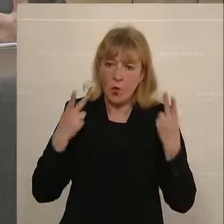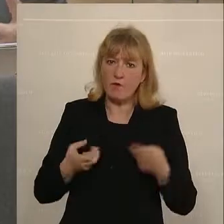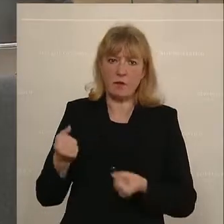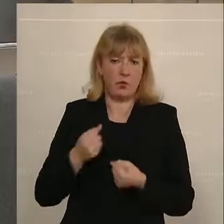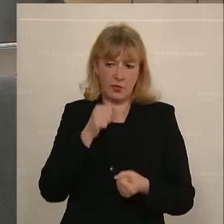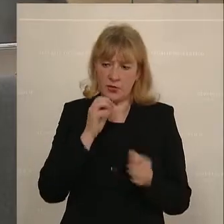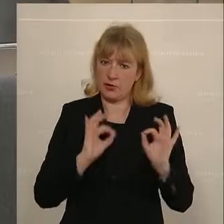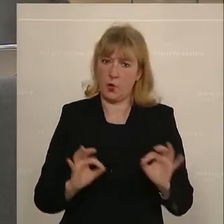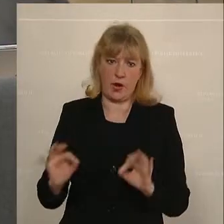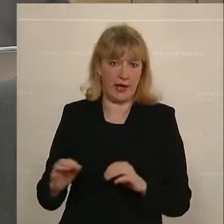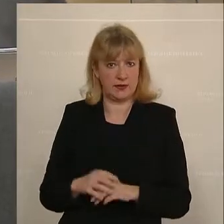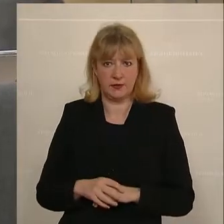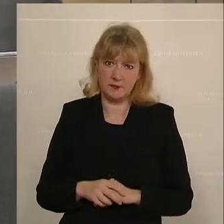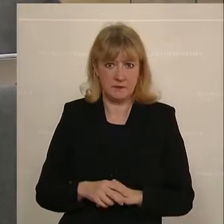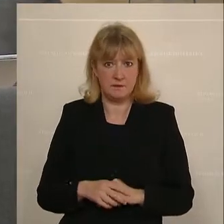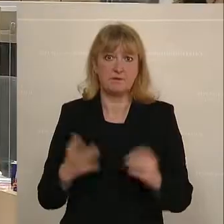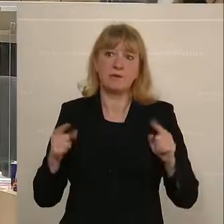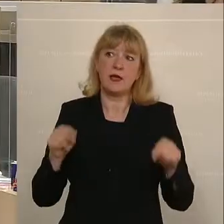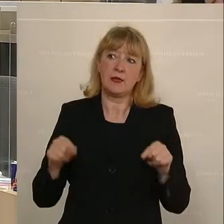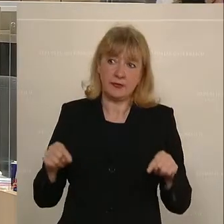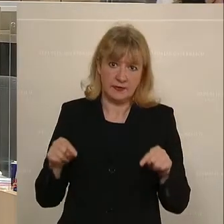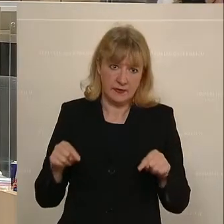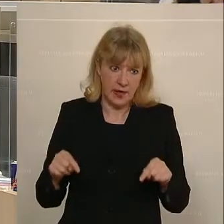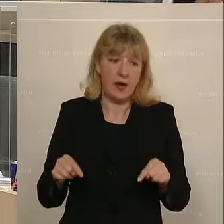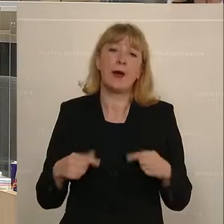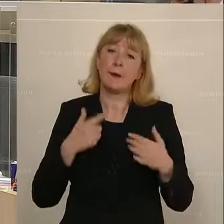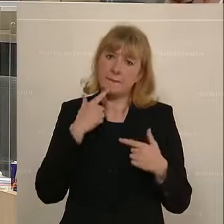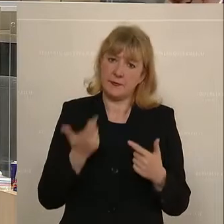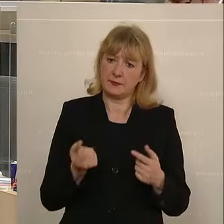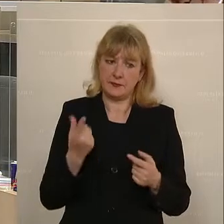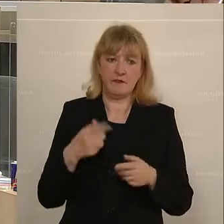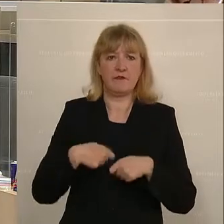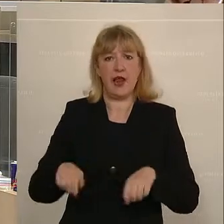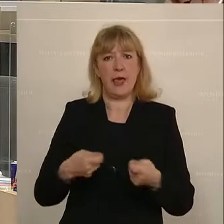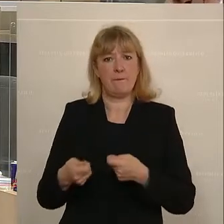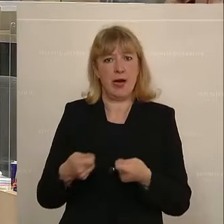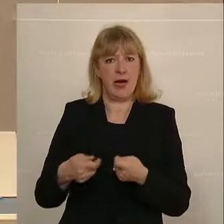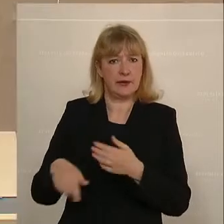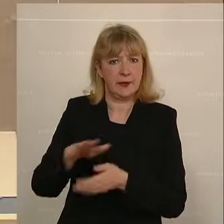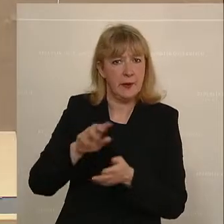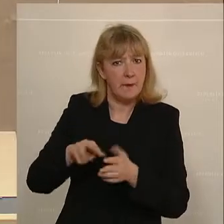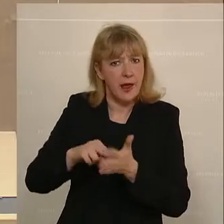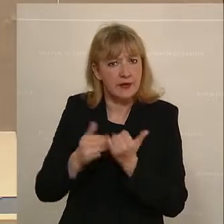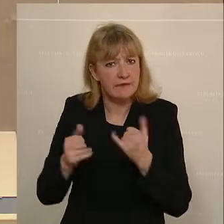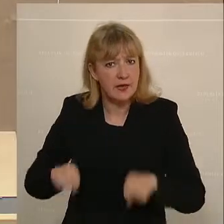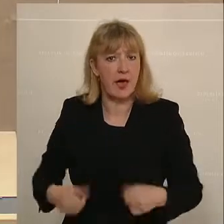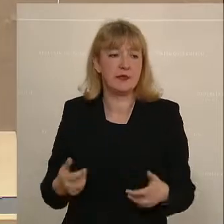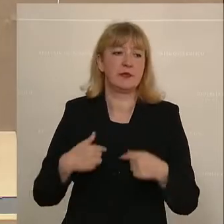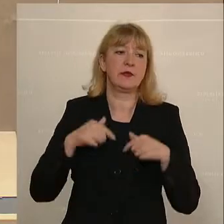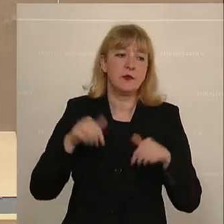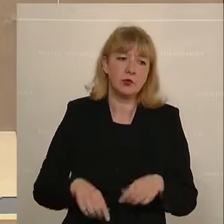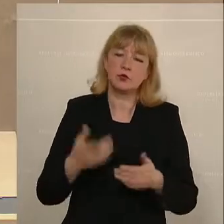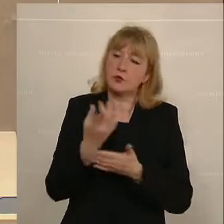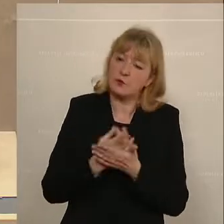nicht korrekt. Auch da werden wir nicht auf irgendeinen ominösen freien Markt warten können. Wir werden die Menschen ausbilden